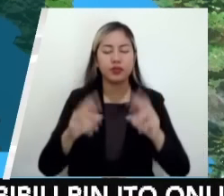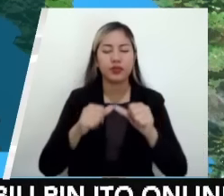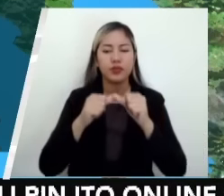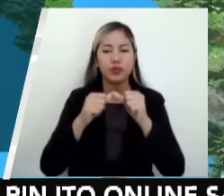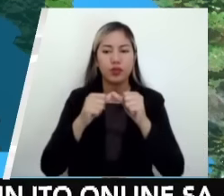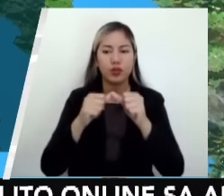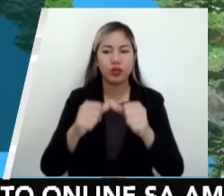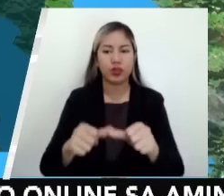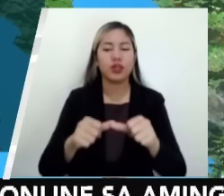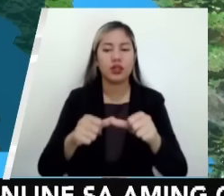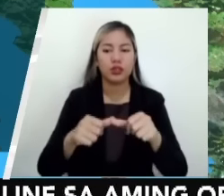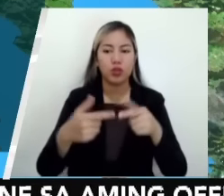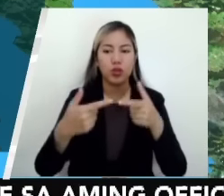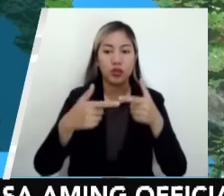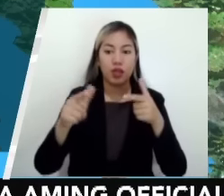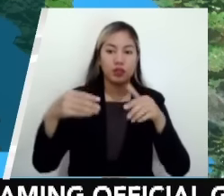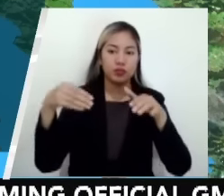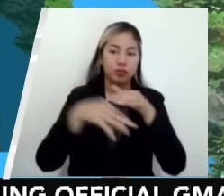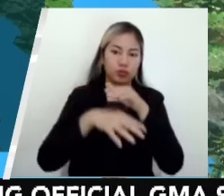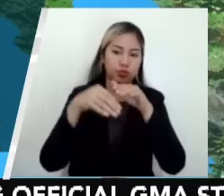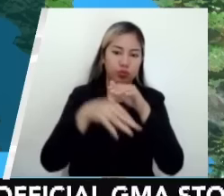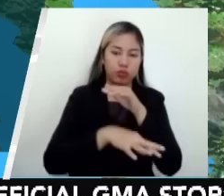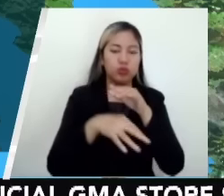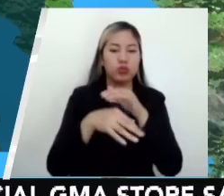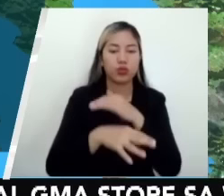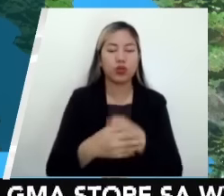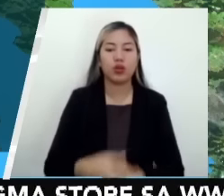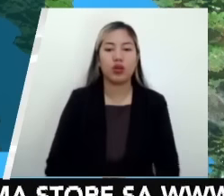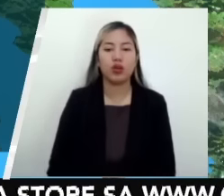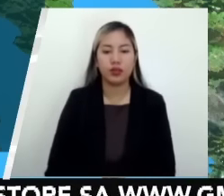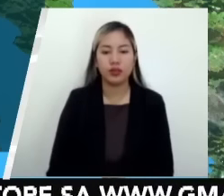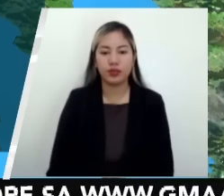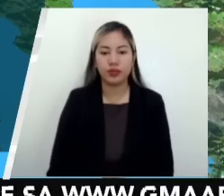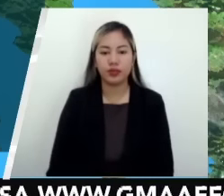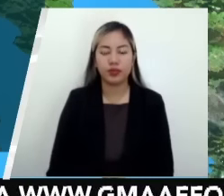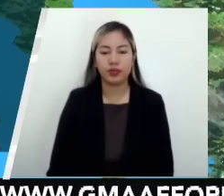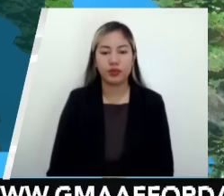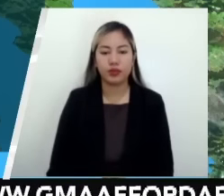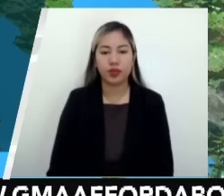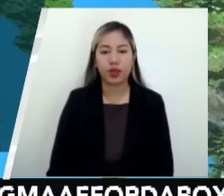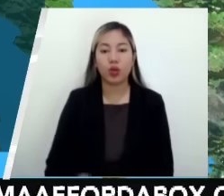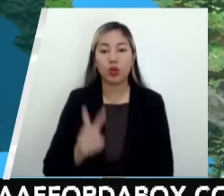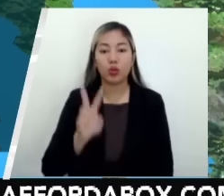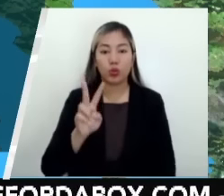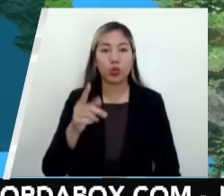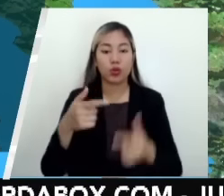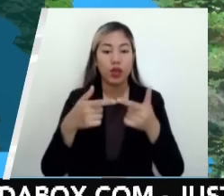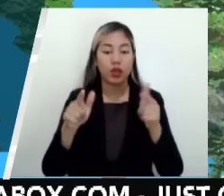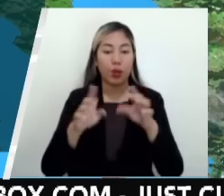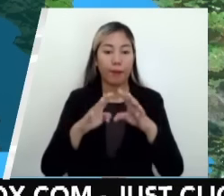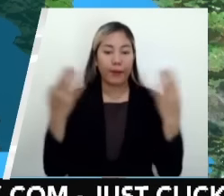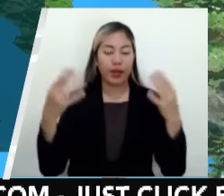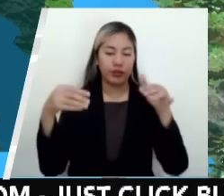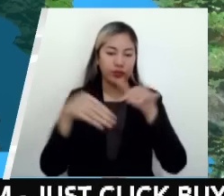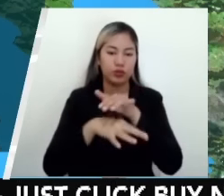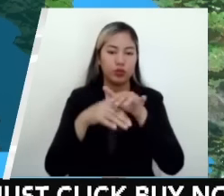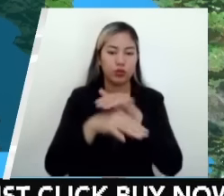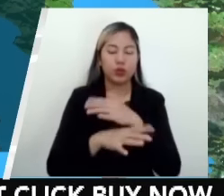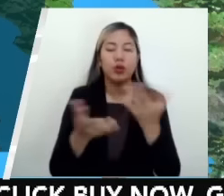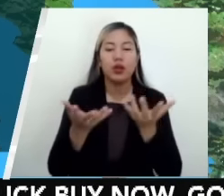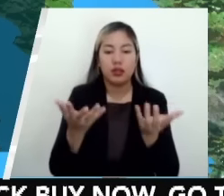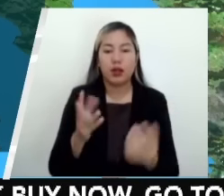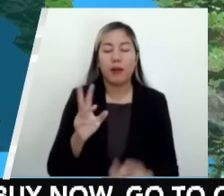Binga, Magat, ang Buklao Reservoirs. Dalawang gate po ang nakabukas sa Binga at tig-isang gate sa Magat at ang